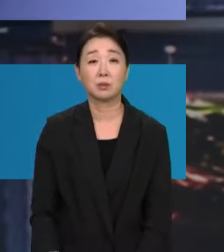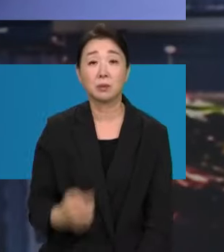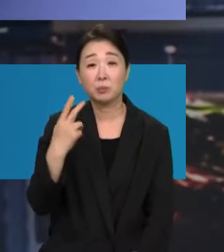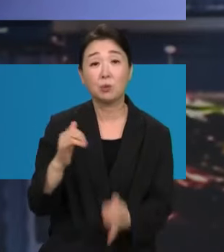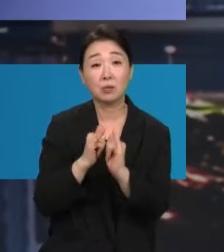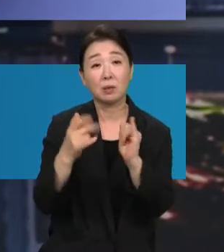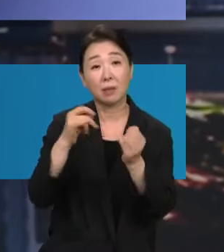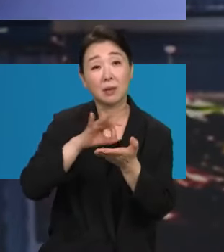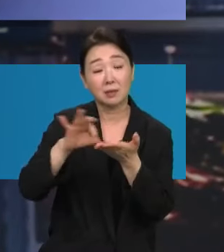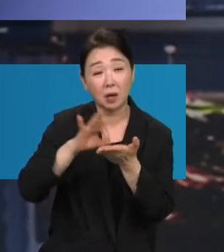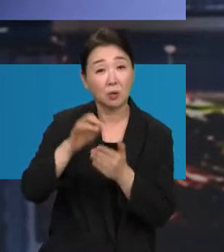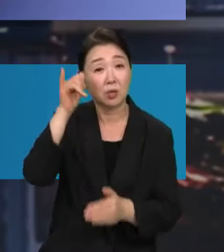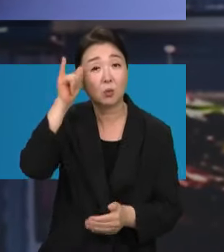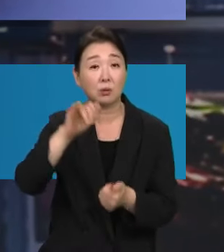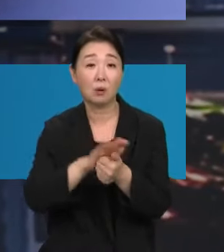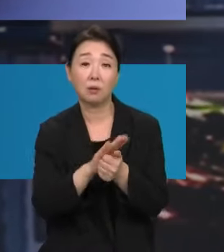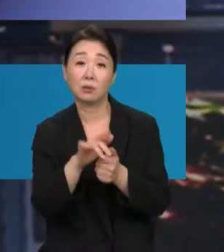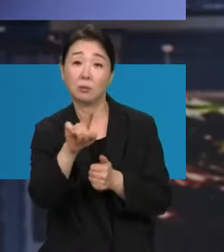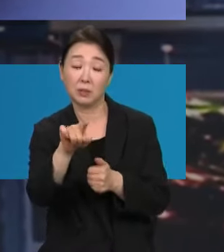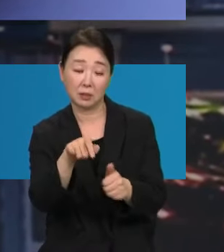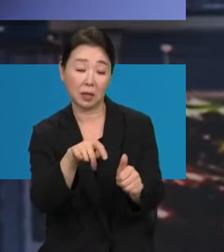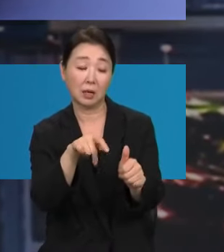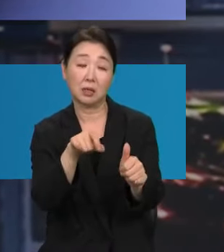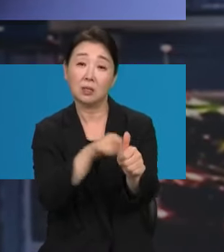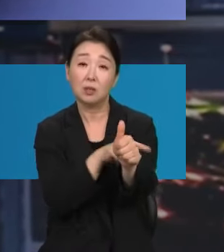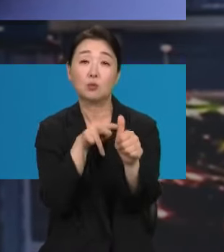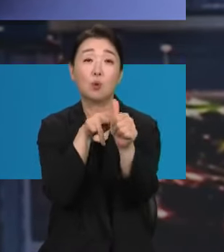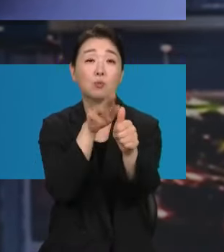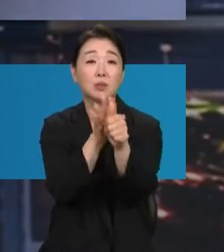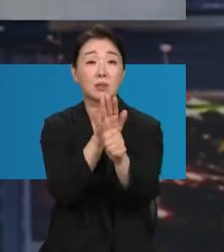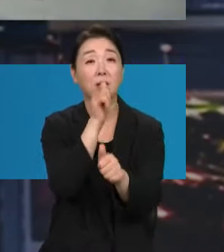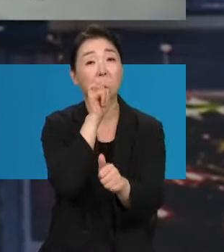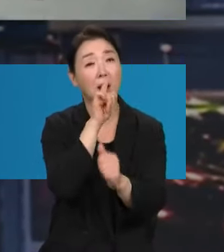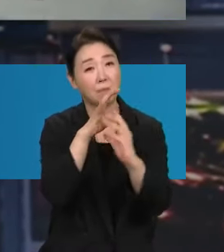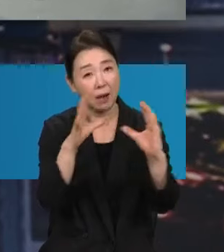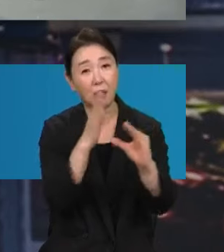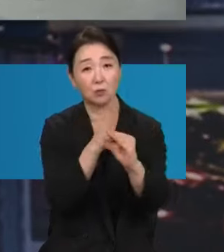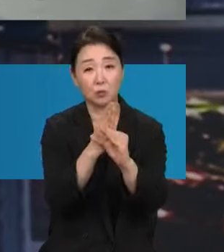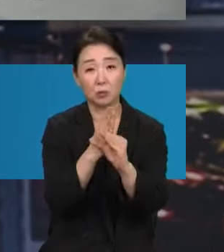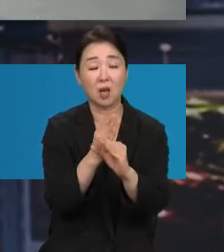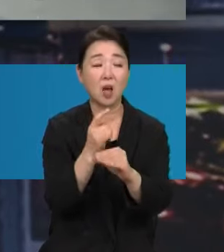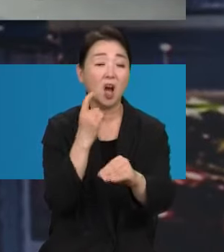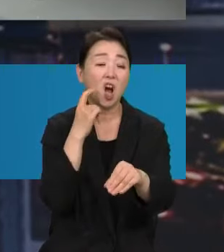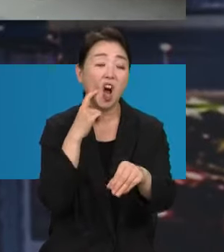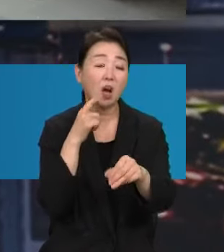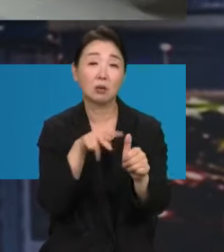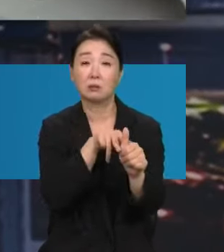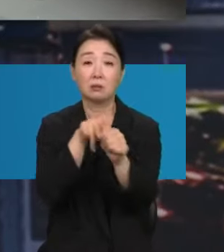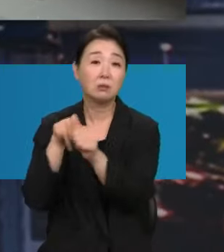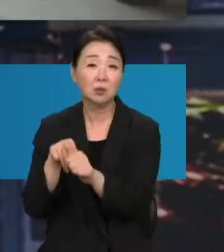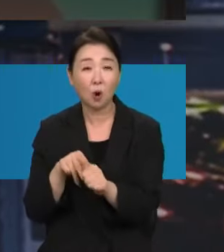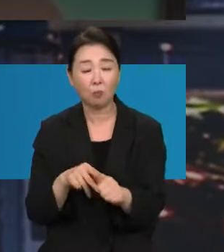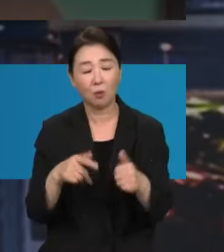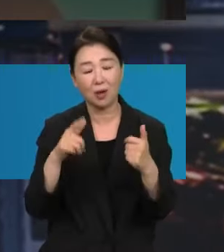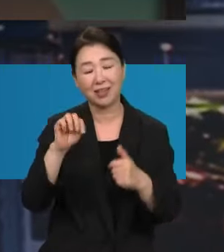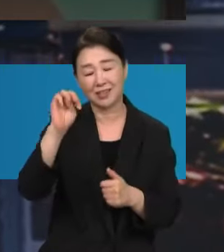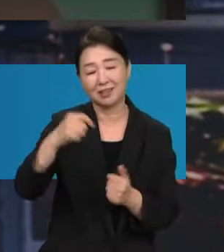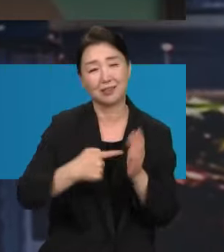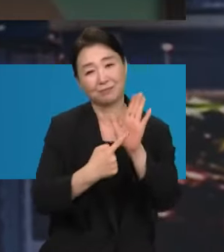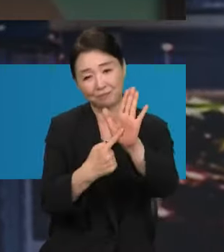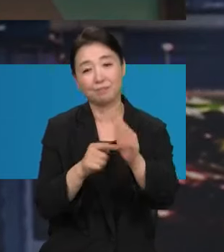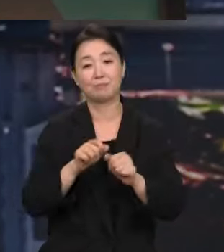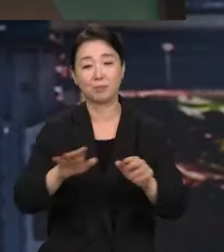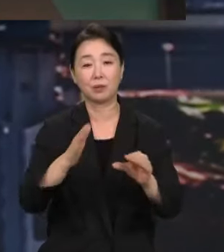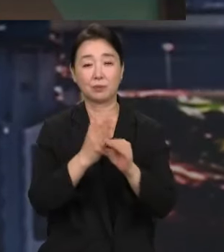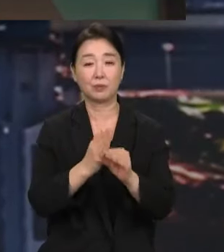미국인들이 많이 쓰는 인공지능 서비스가 특정 후보를 지지한다는 논란이 커지는가 하면 각종 허위 정보가 연일 소셜미디어에 퍼지고